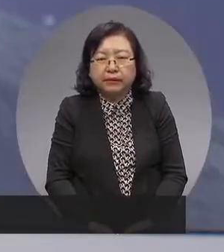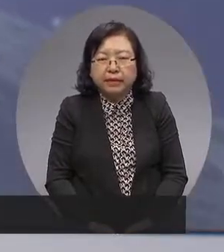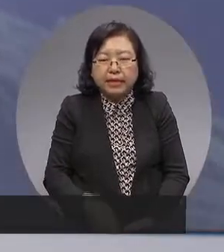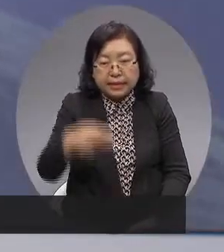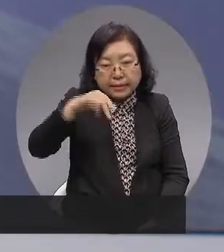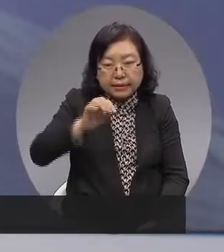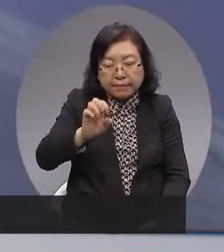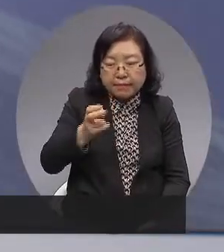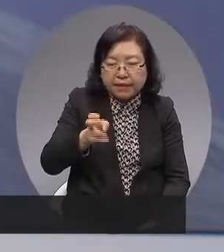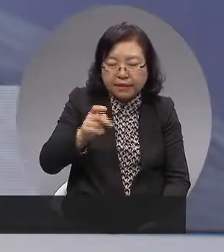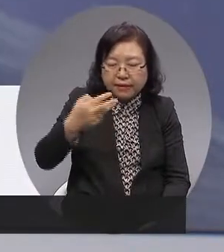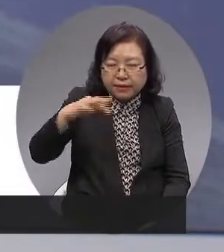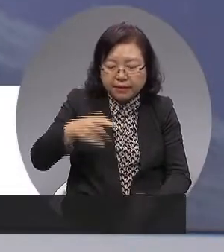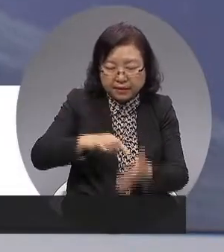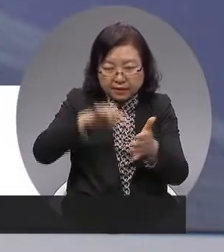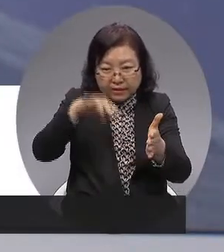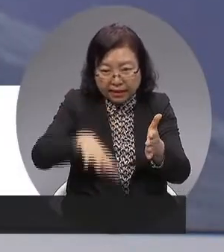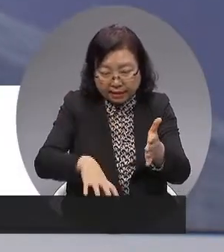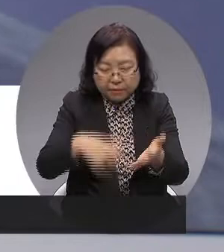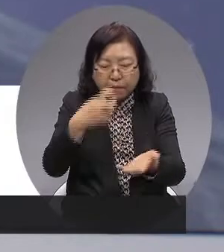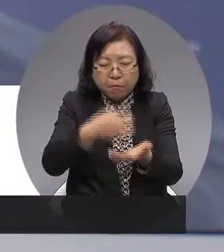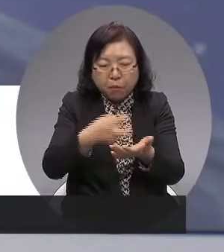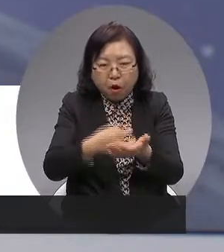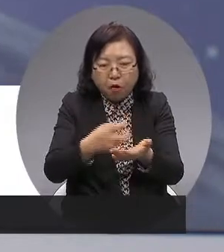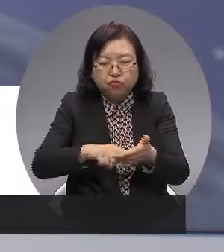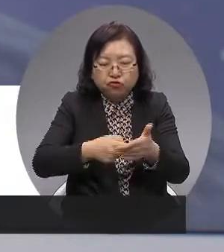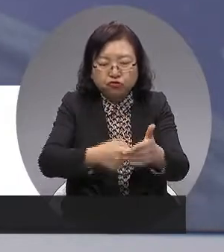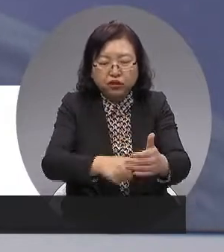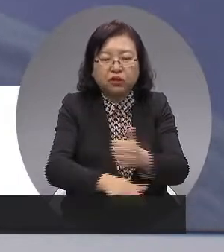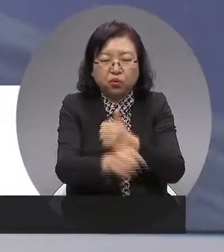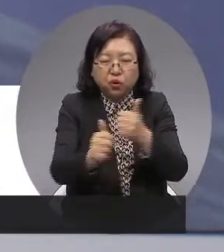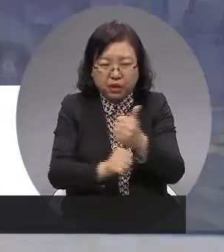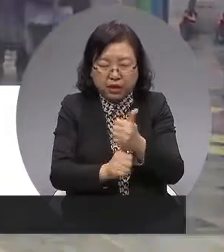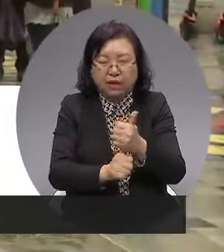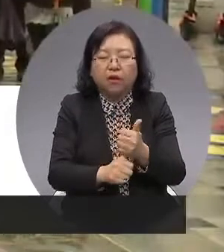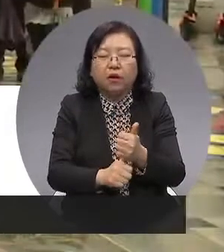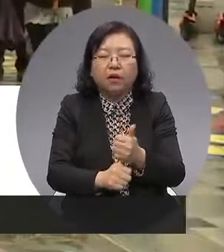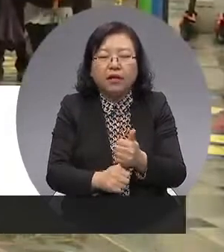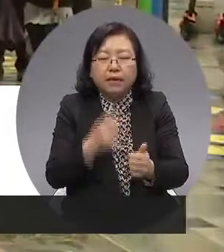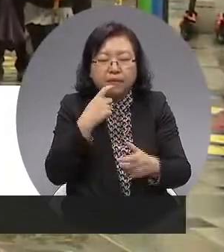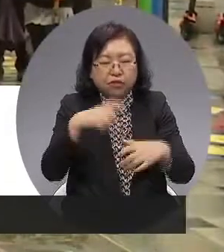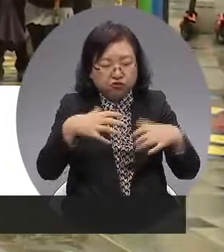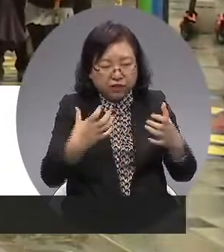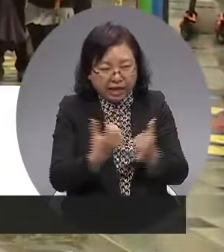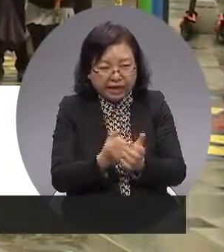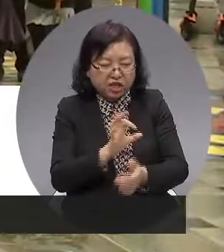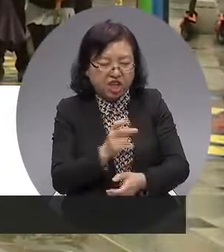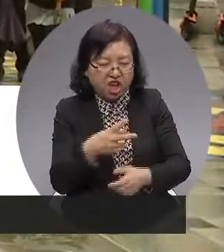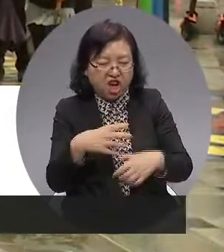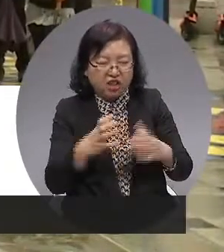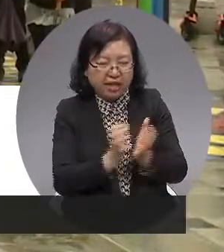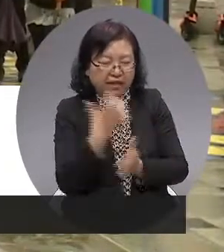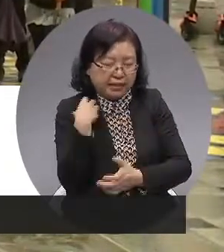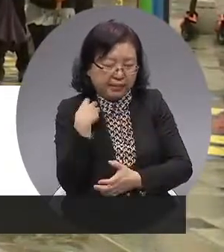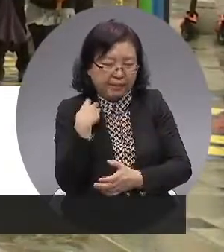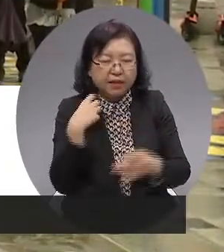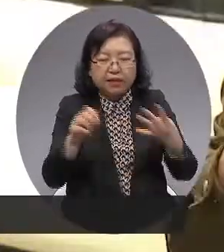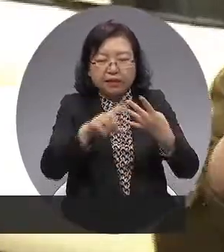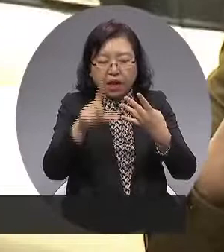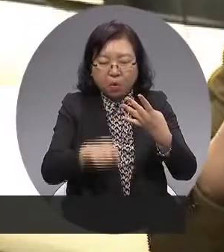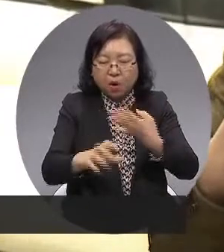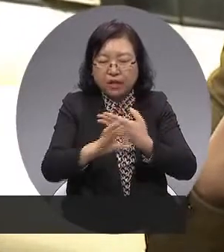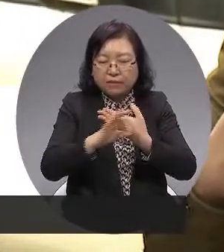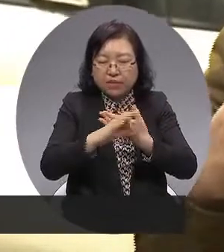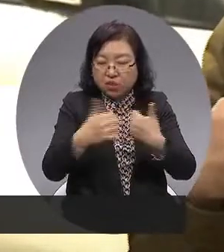시멘트 지역자원시설세 입법 공동추진위원회가 민주당은 집권 여당으로 4월 임시국회에서